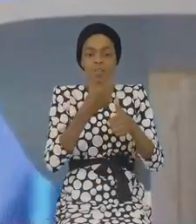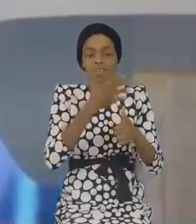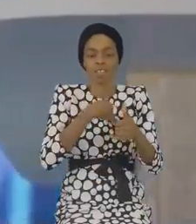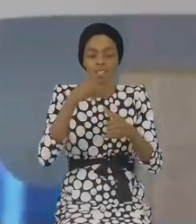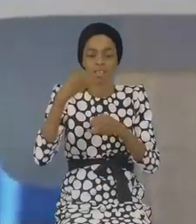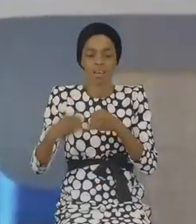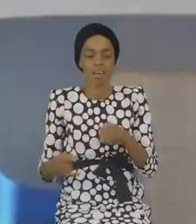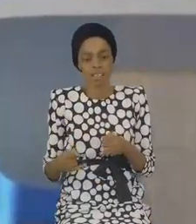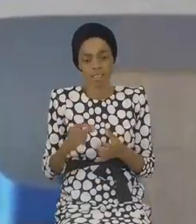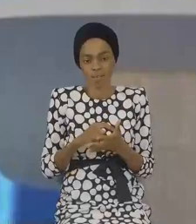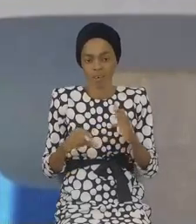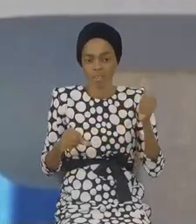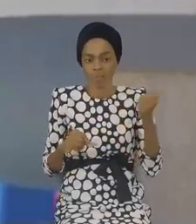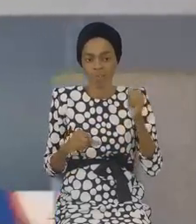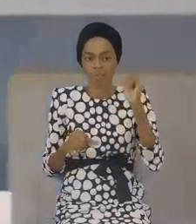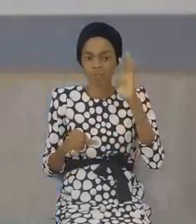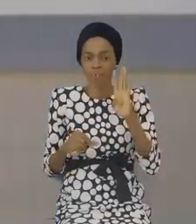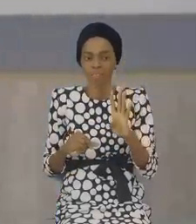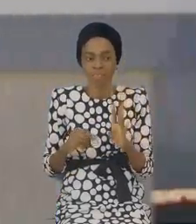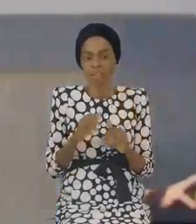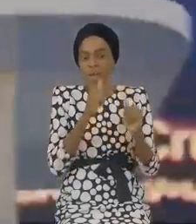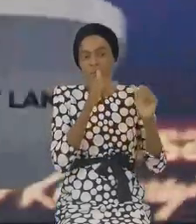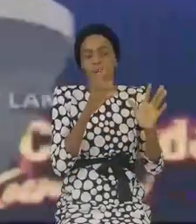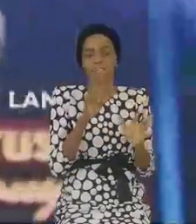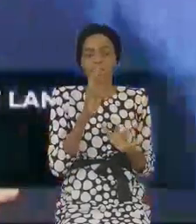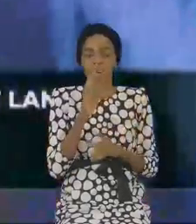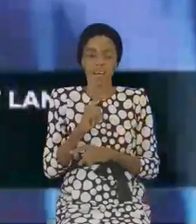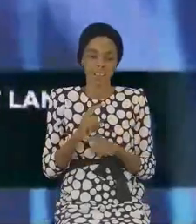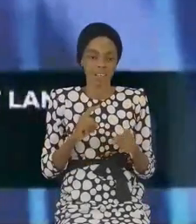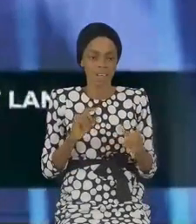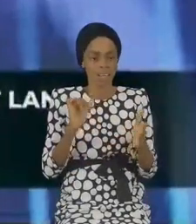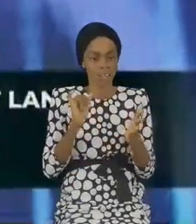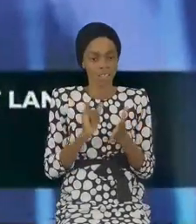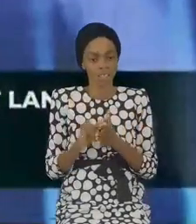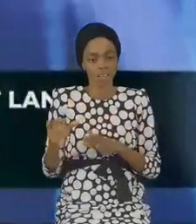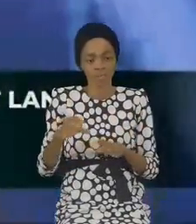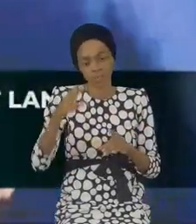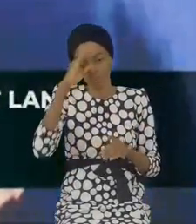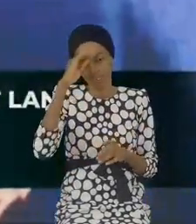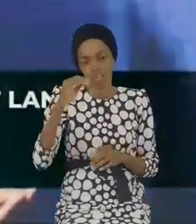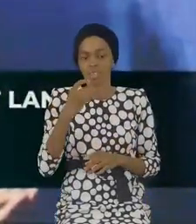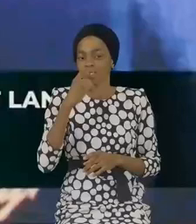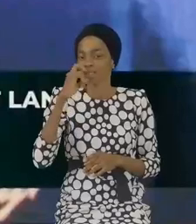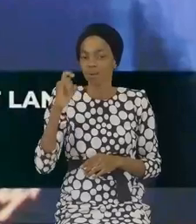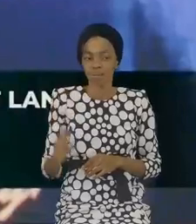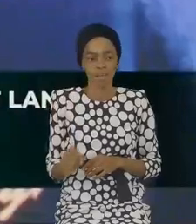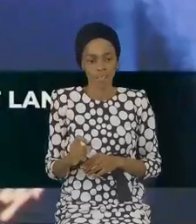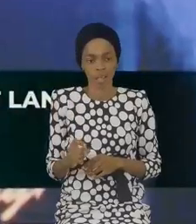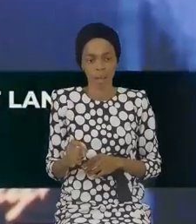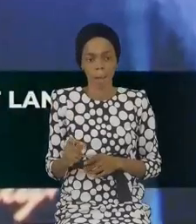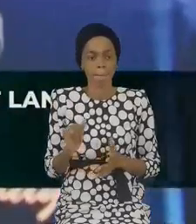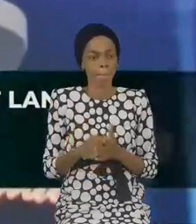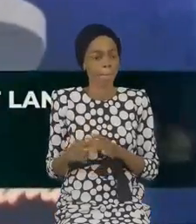Verset 14, heureux ceux qui lavent leur homme, qui pratiquent ses commandements,